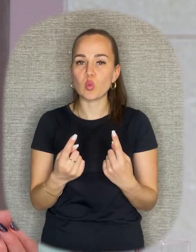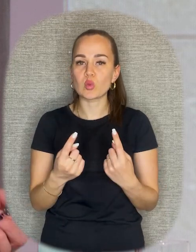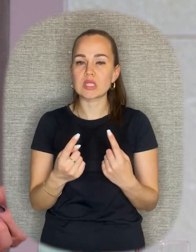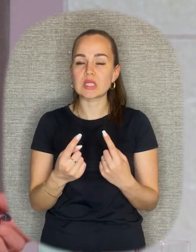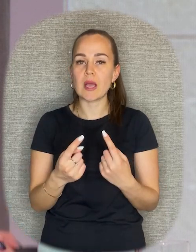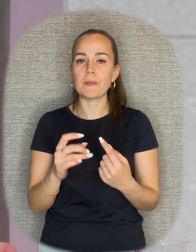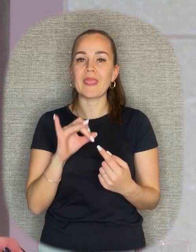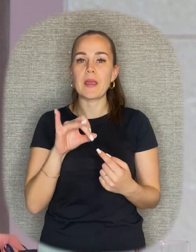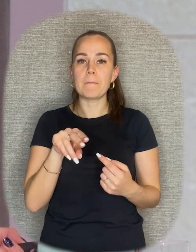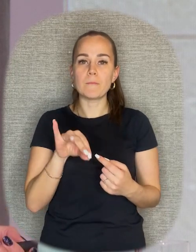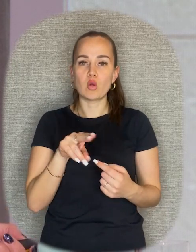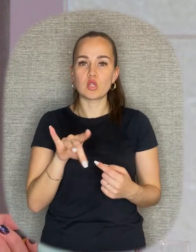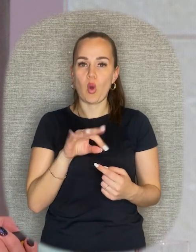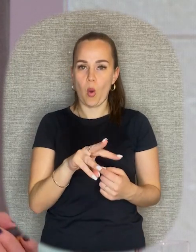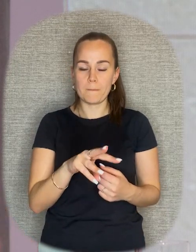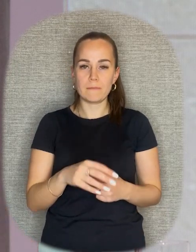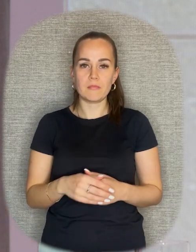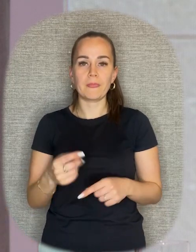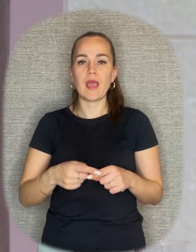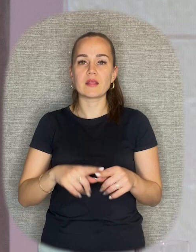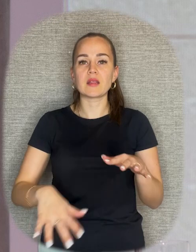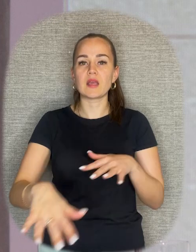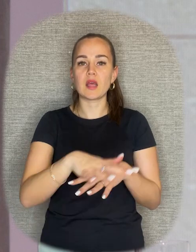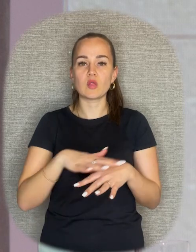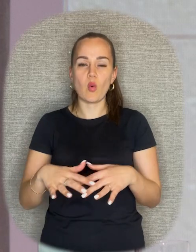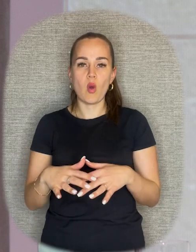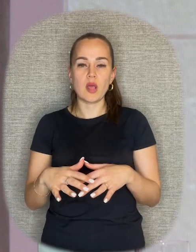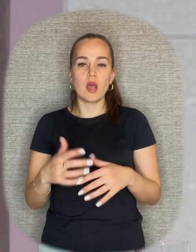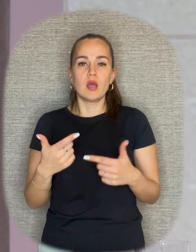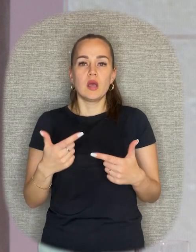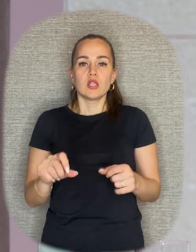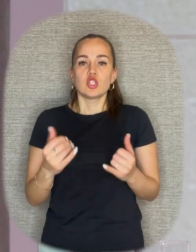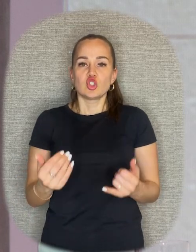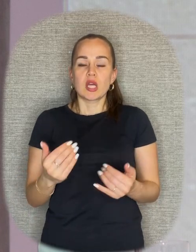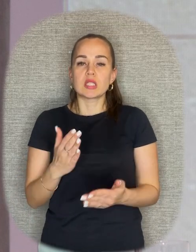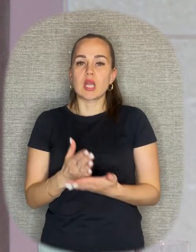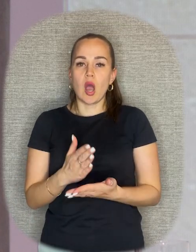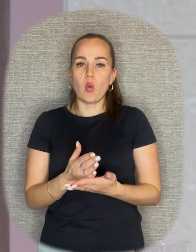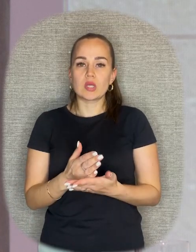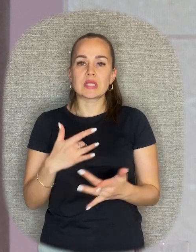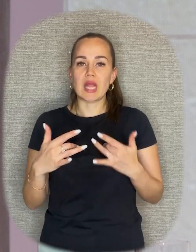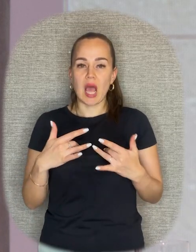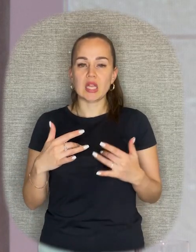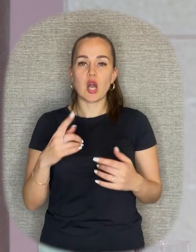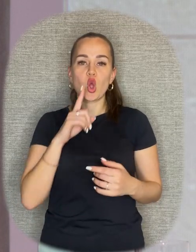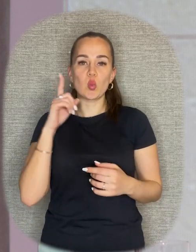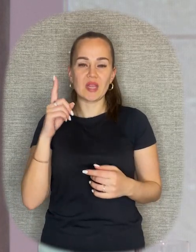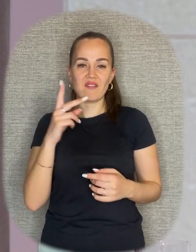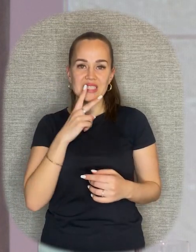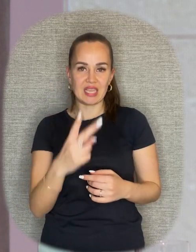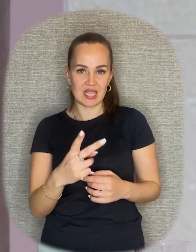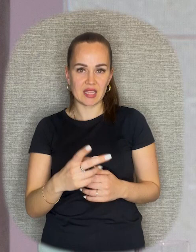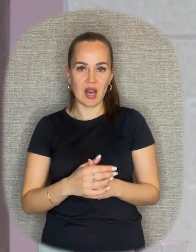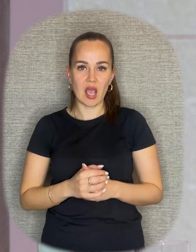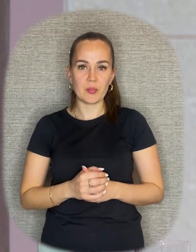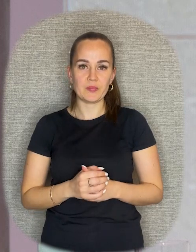Двора отчасти только не был реализован проект реконструкции ипподрома